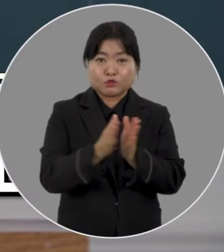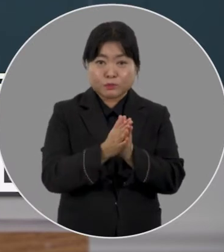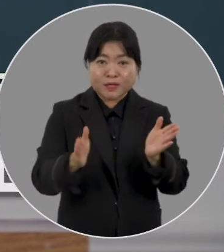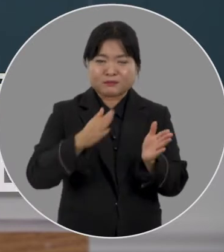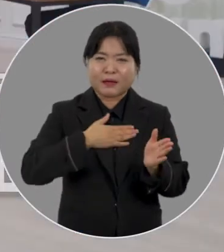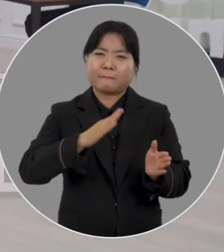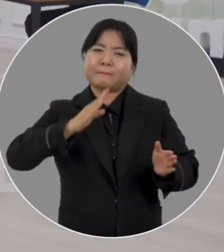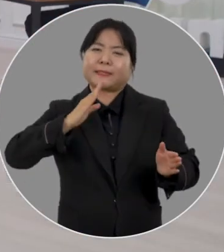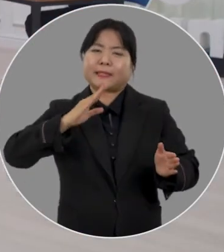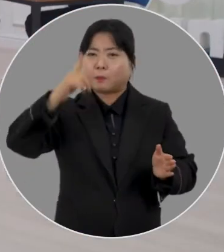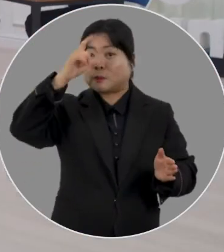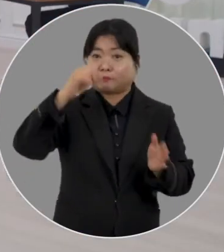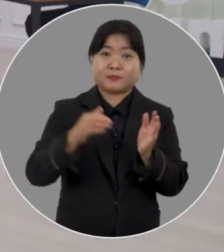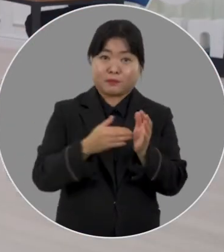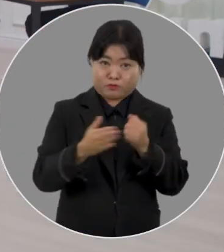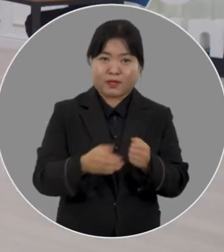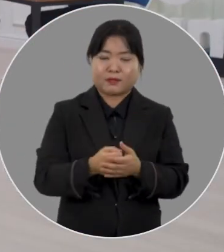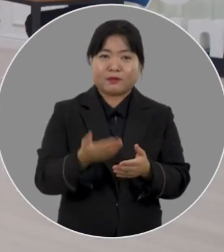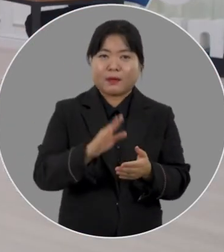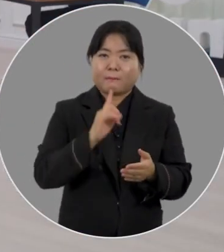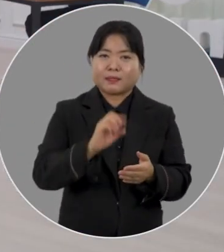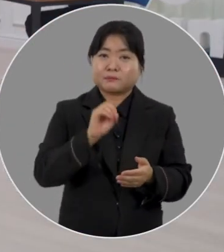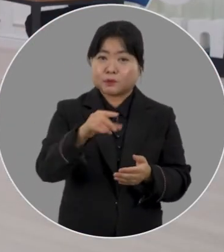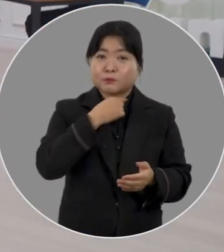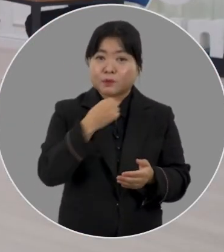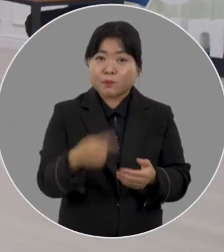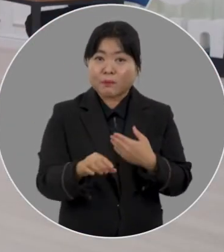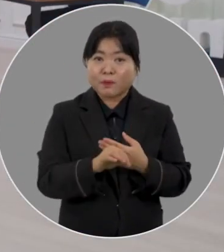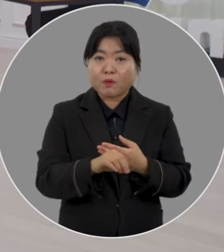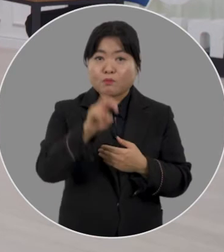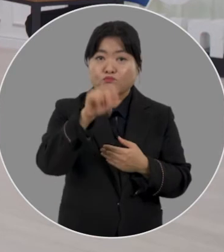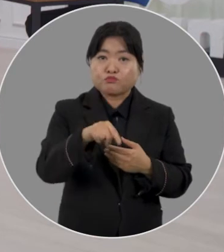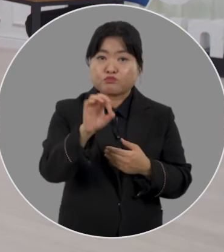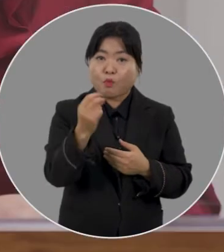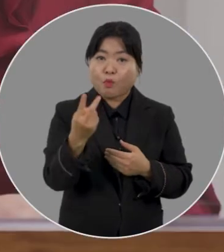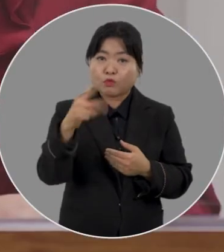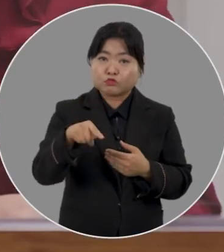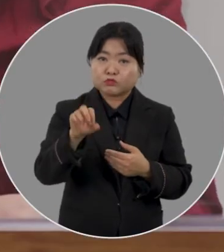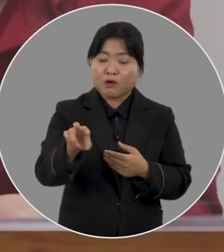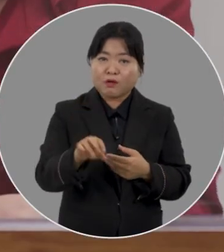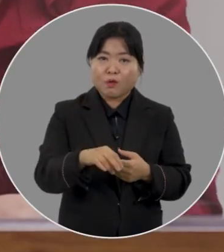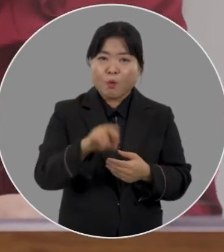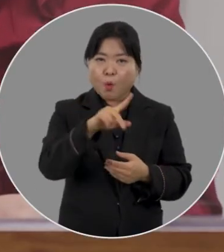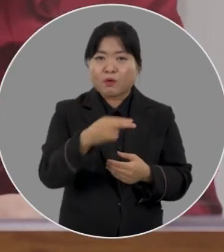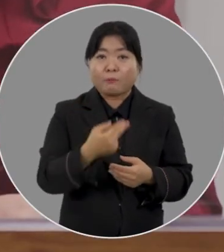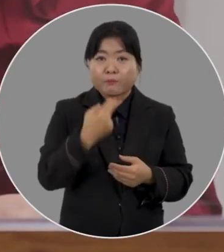생각을 하는데 말씀드리고 싶은 개념 중에 무오류성이라는 개념이 있는데 무오류성. 네, 그러니까 네.